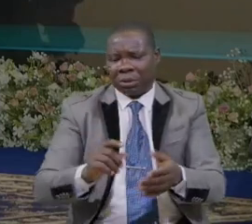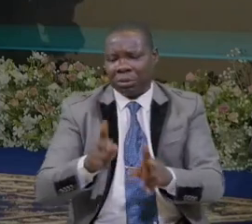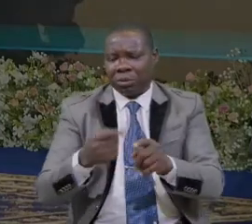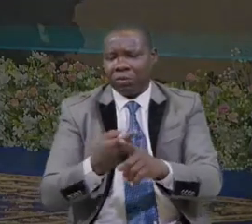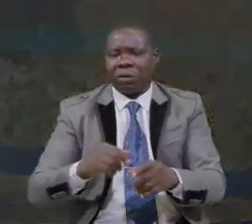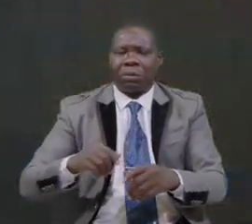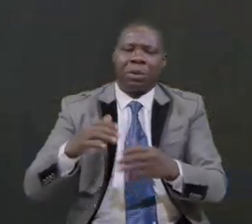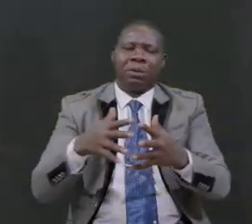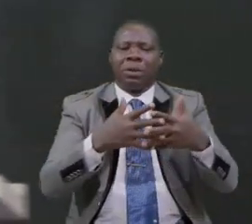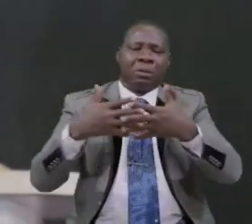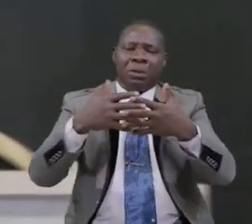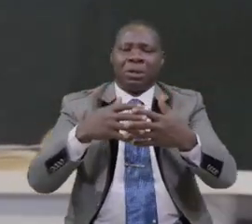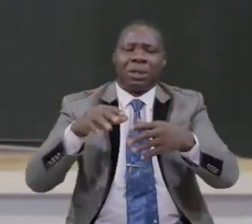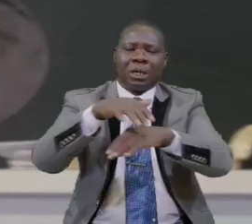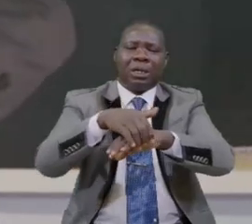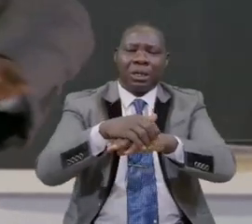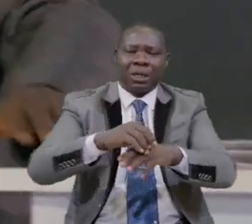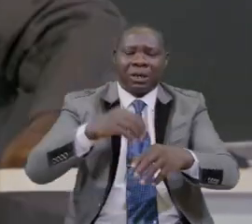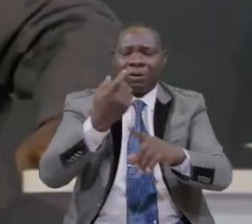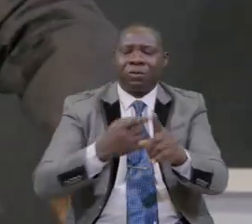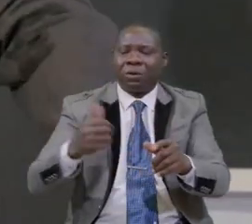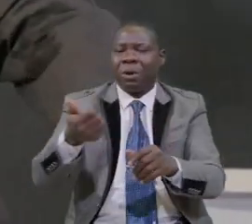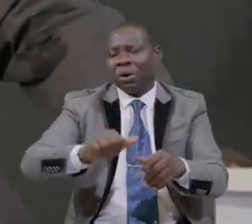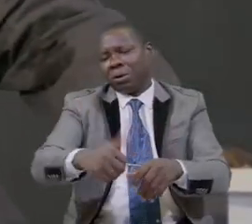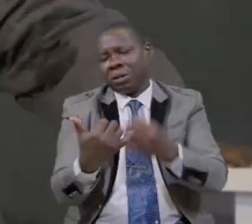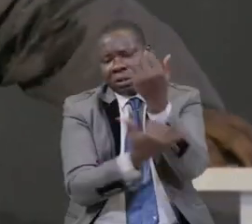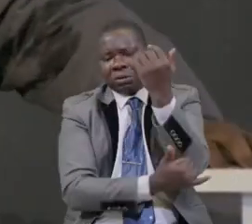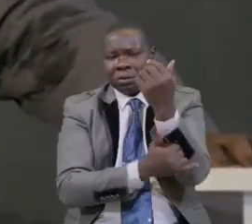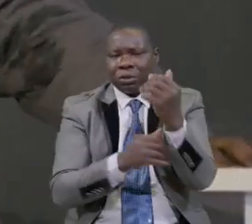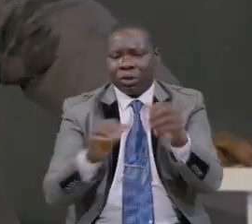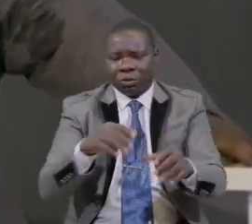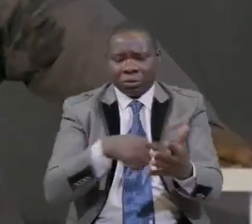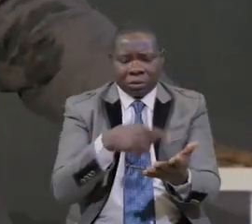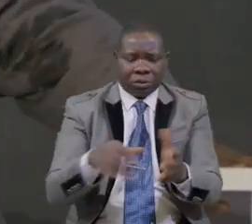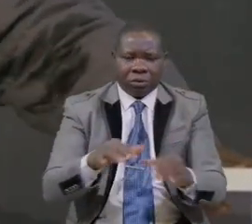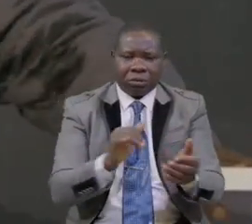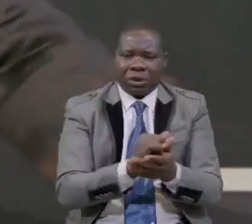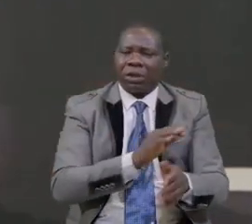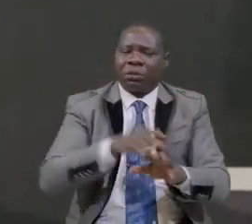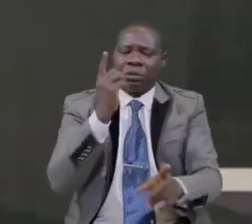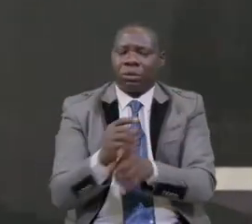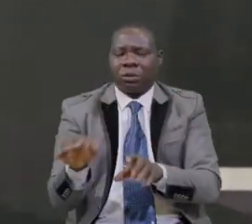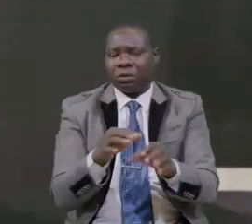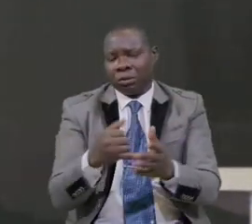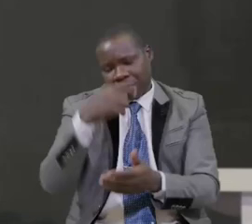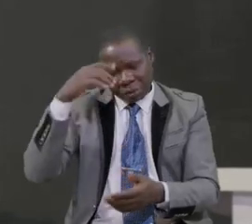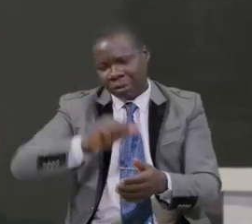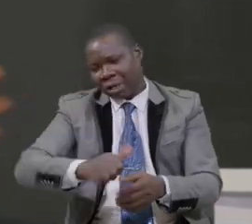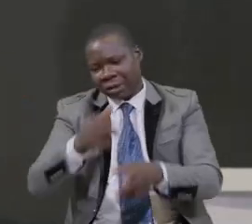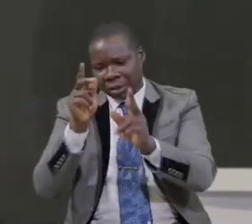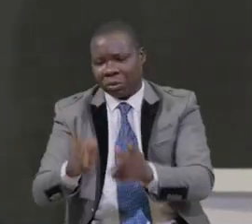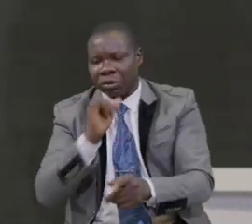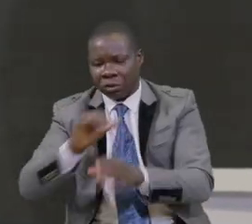de partout, ils font ceci, ils font cela. Ne prends pas ça. Parce que tel est en train de le faire, ou tel autre est en train de le